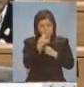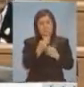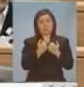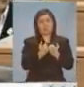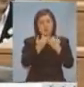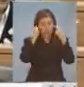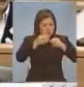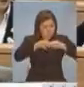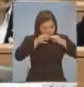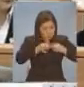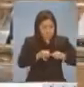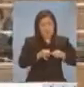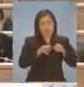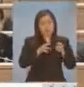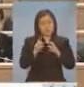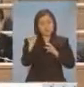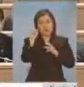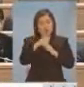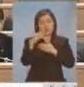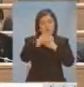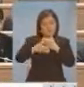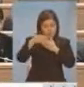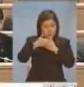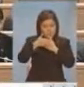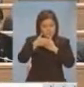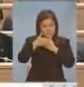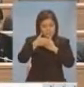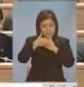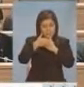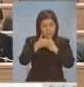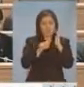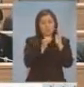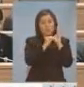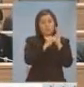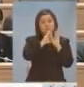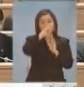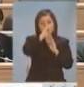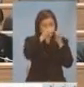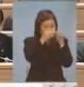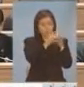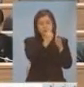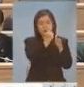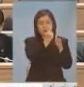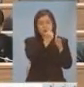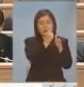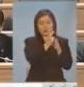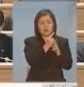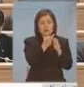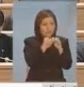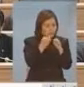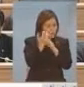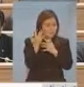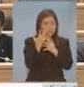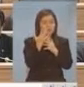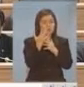เองตัดสินใจเลือกเส้นทางรถไฟก็คือเส้นทางกรุงเทพเชียงใหม่ค่ะดิฉันไม่ได้ขัดขวางว่ากรุงเทพเชีย